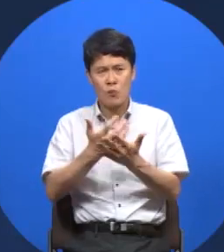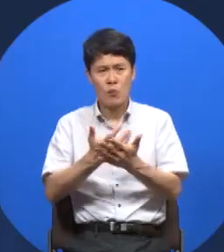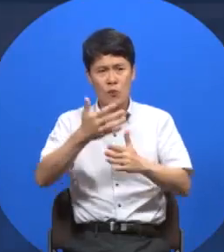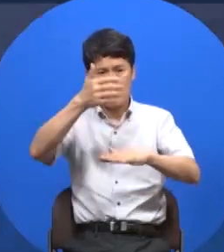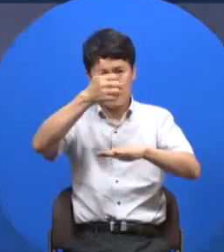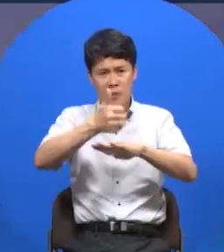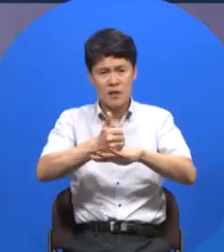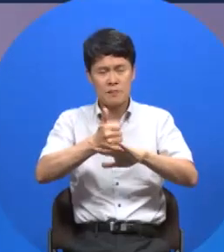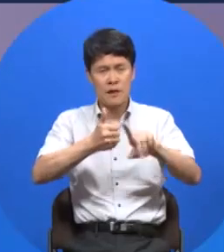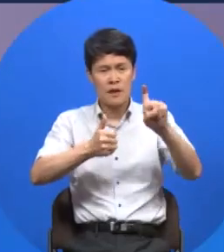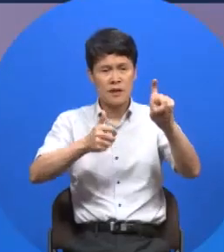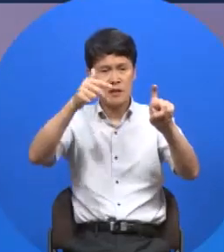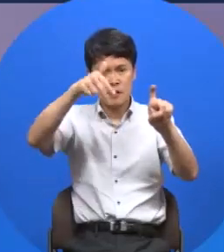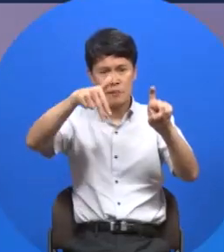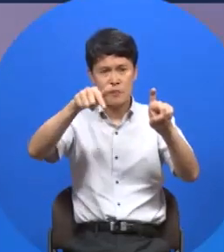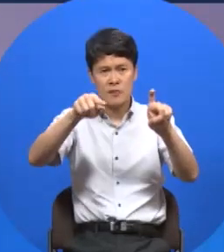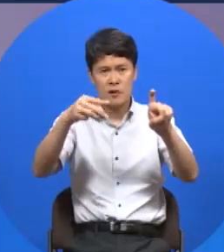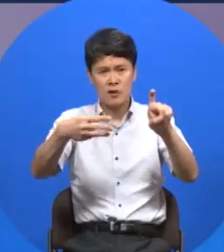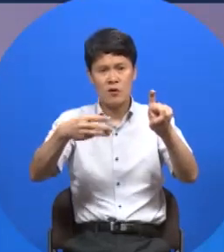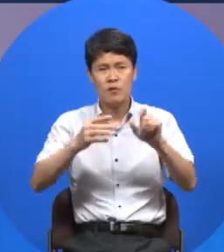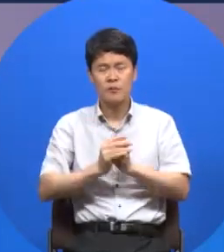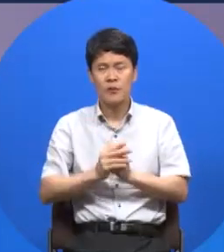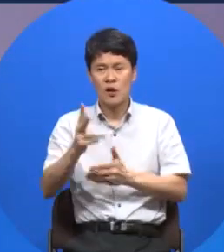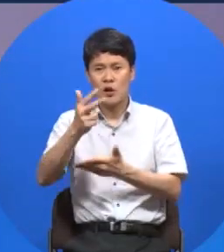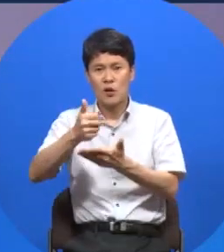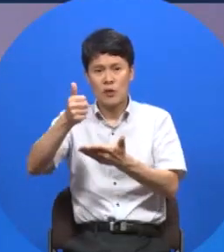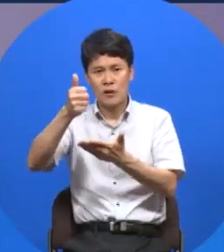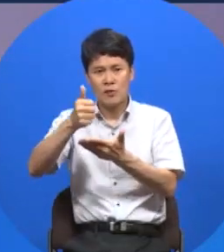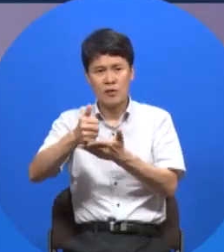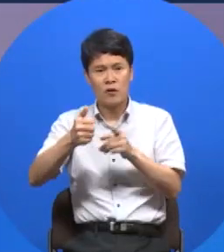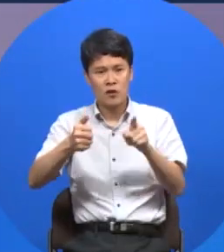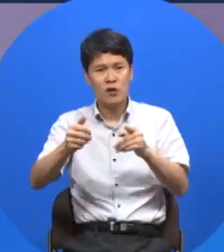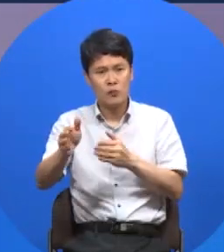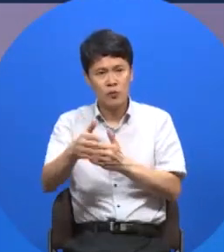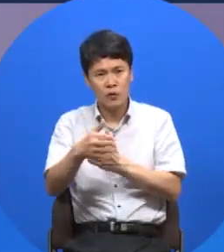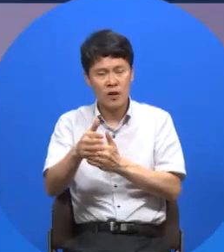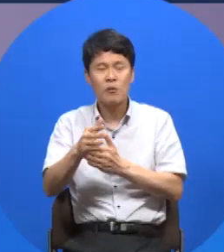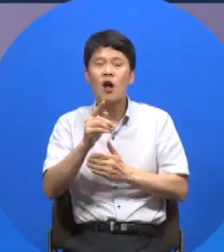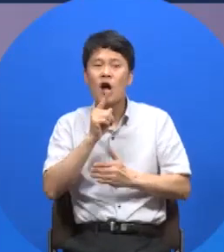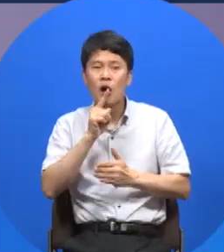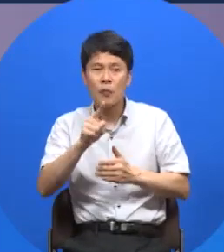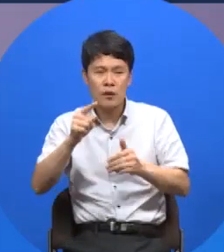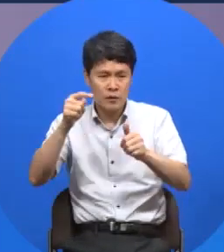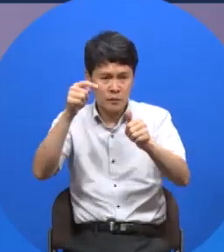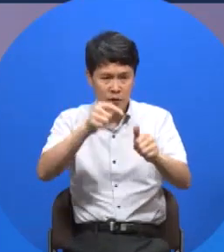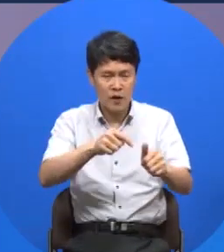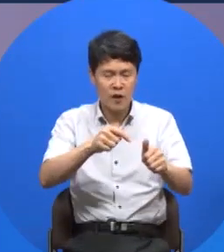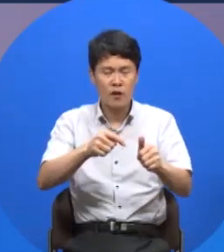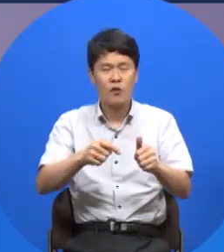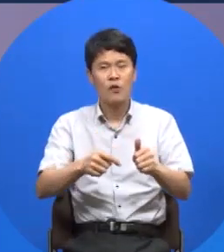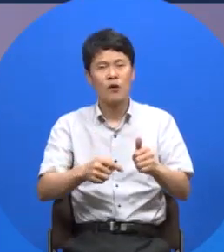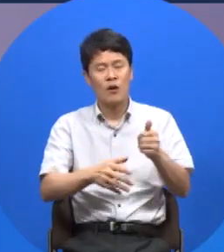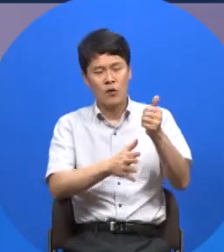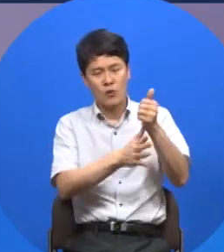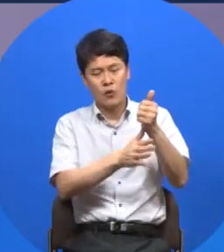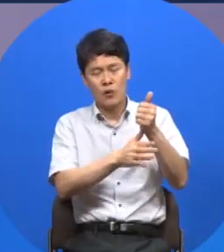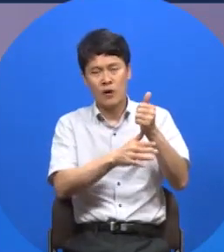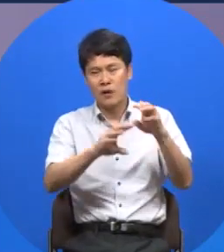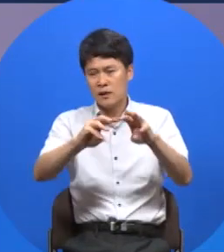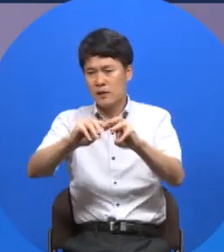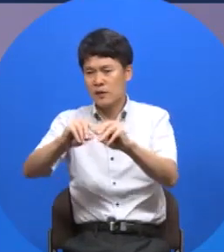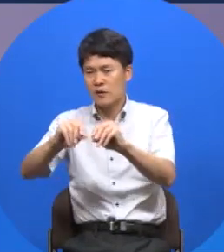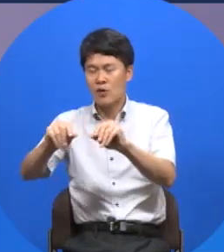10절에 어떤 사건이 일어나요? 다 같이 시작. 여호와께서 그 물고기에게 말씀하심에 요나를